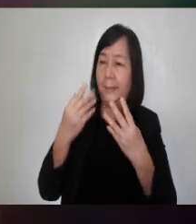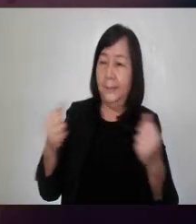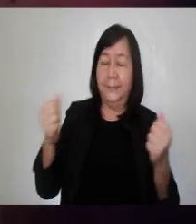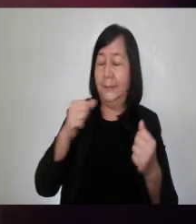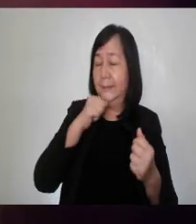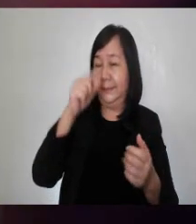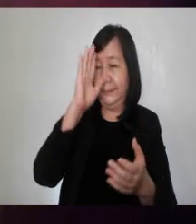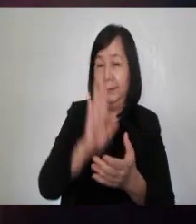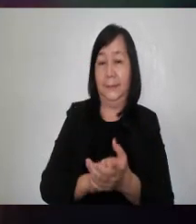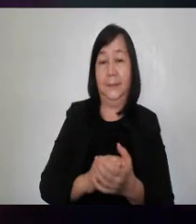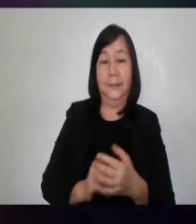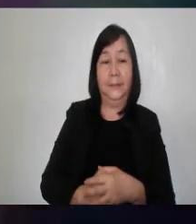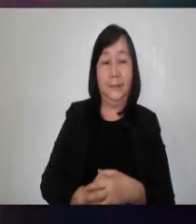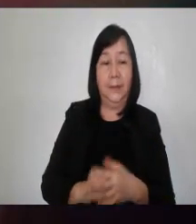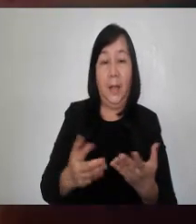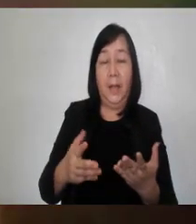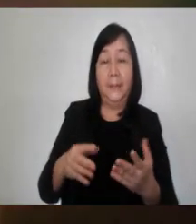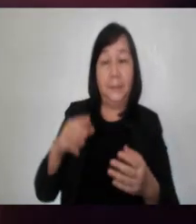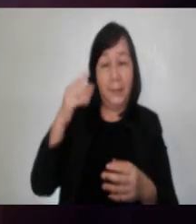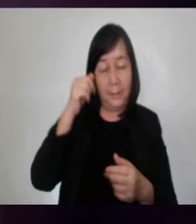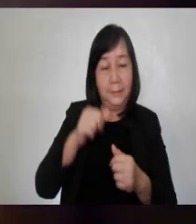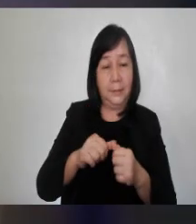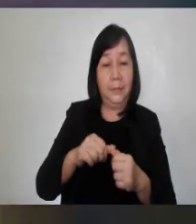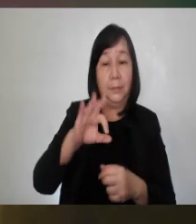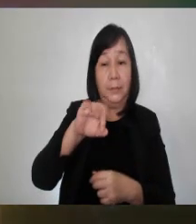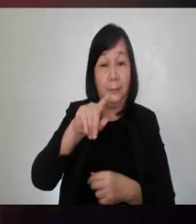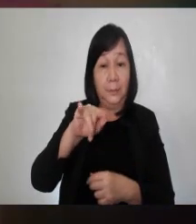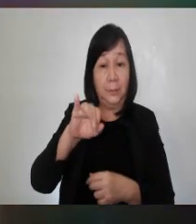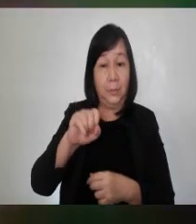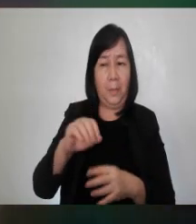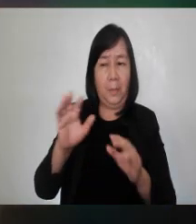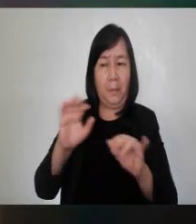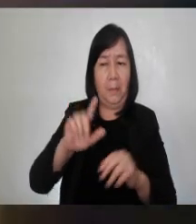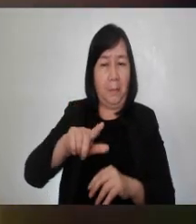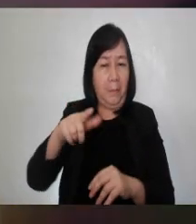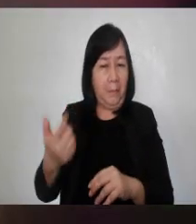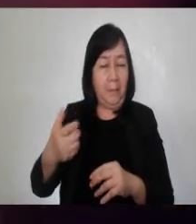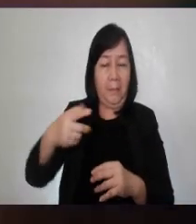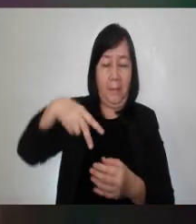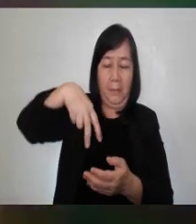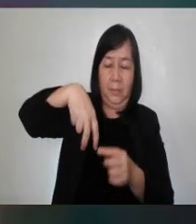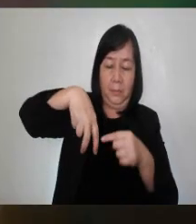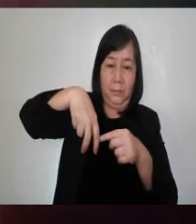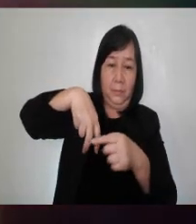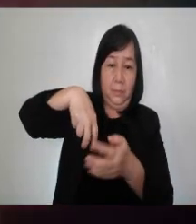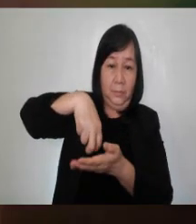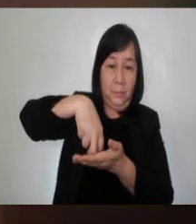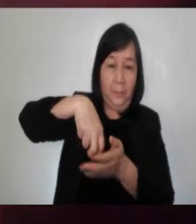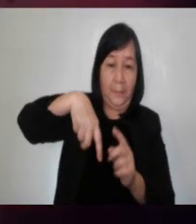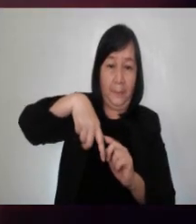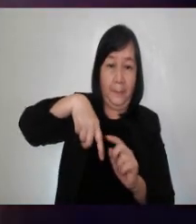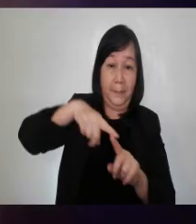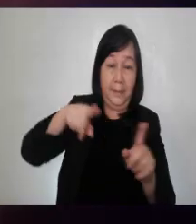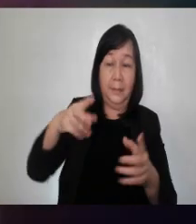hindi siya gagaling. Naaalala natin ang mga flamingo na tila baliktad ang pagbaluktot ng tuhod.